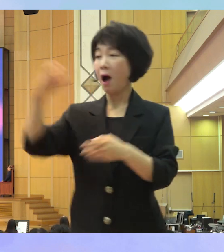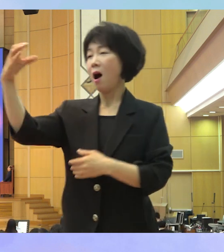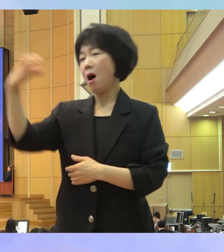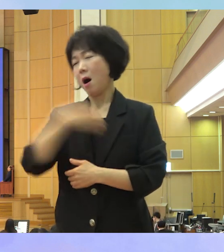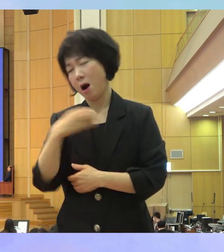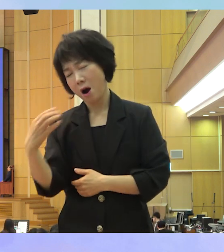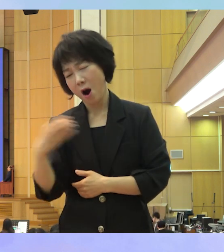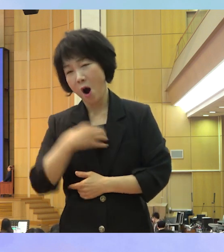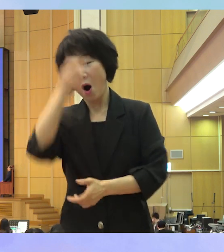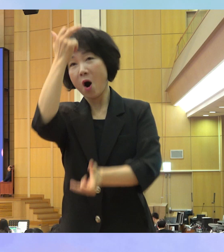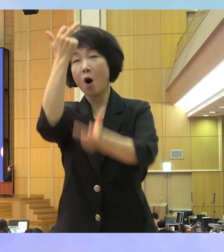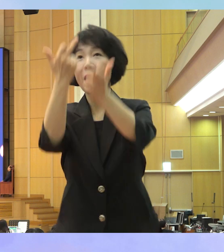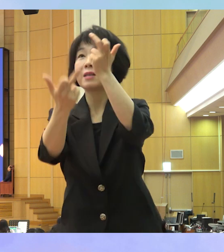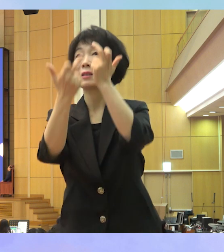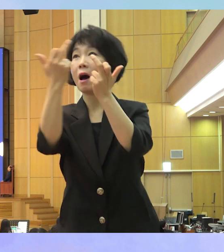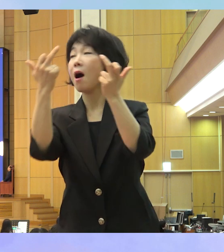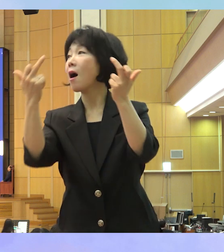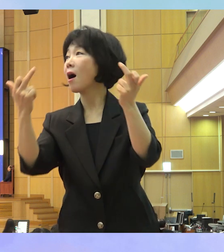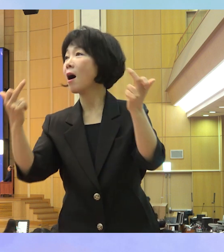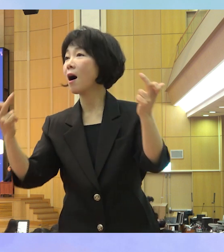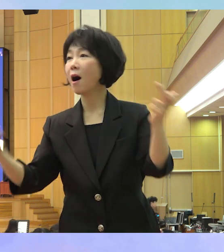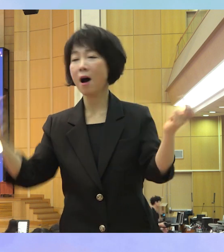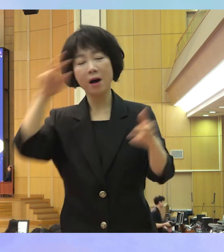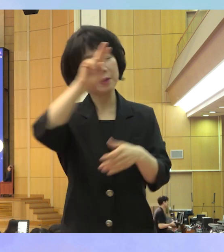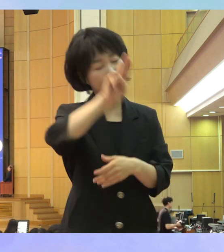거리에 나 험한